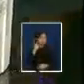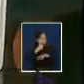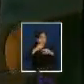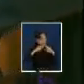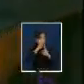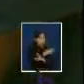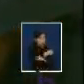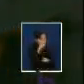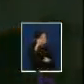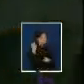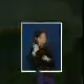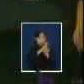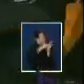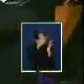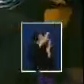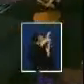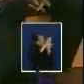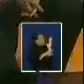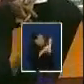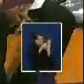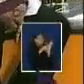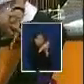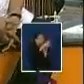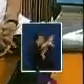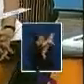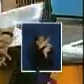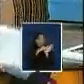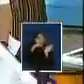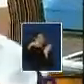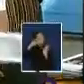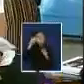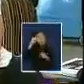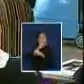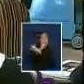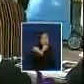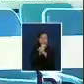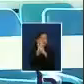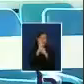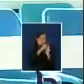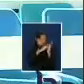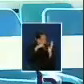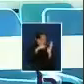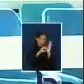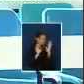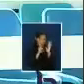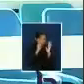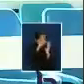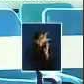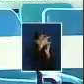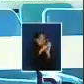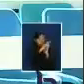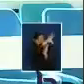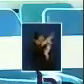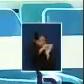คนี้เราได้ยินจากเพื่อนบ้านมาการดูแลที่จะไม่ให้โรคจากเพื่อนบ้านมาถึงประเทศไทยมีการดำเนินการอย่างไร จริง